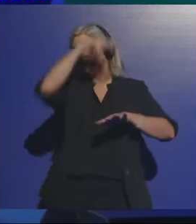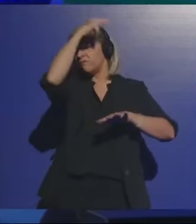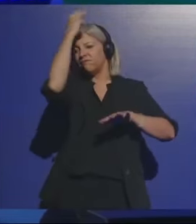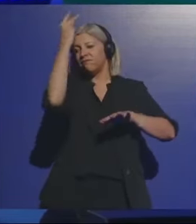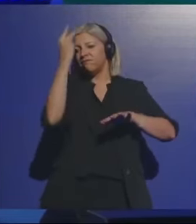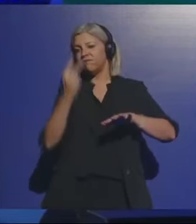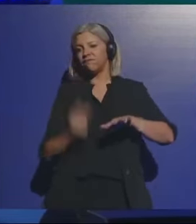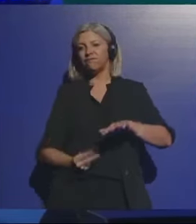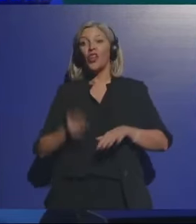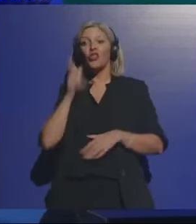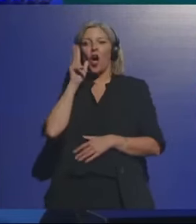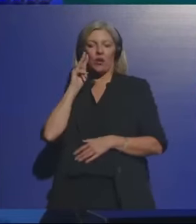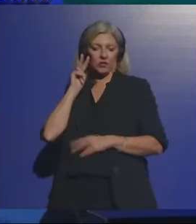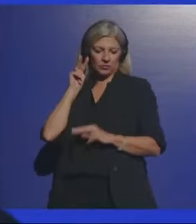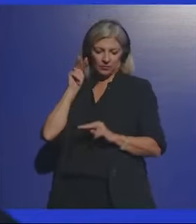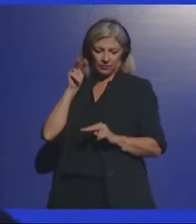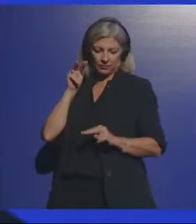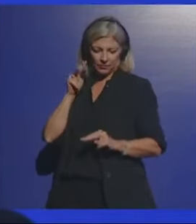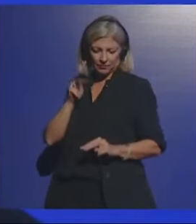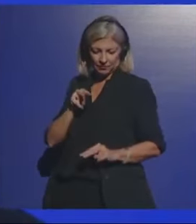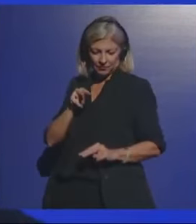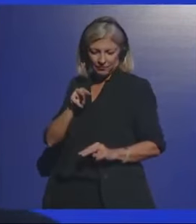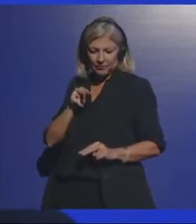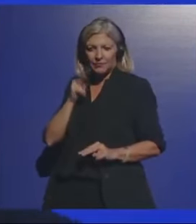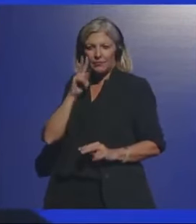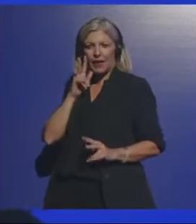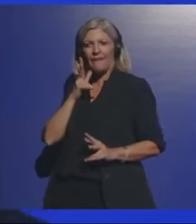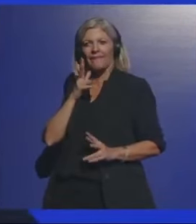lei dall'alto che lo guarda e fa